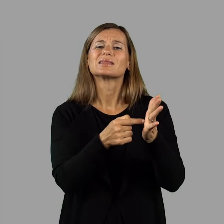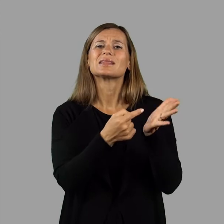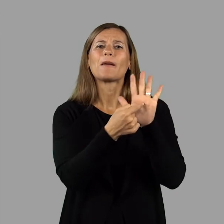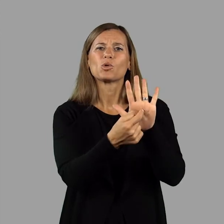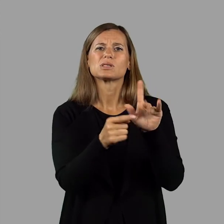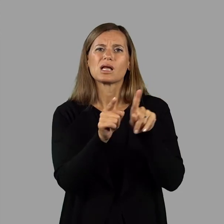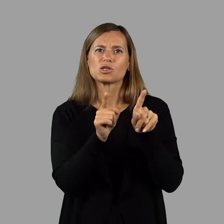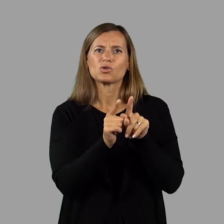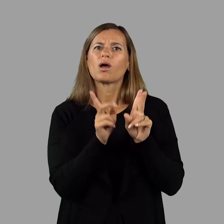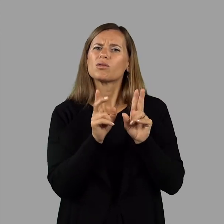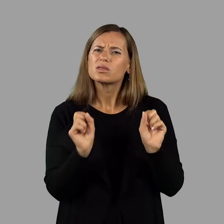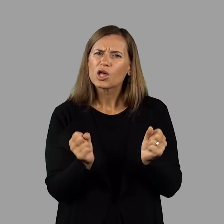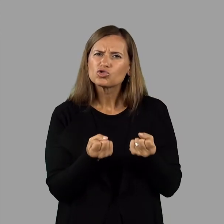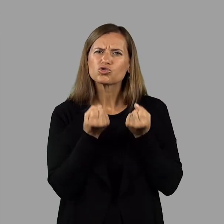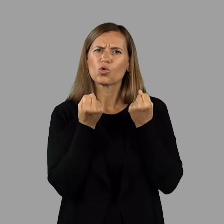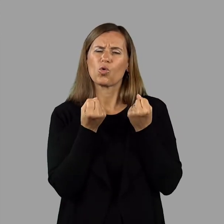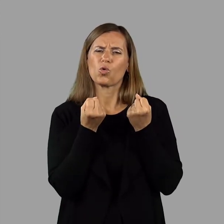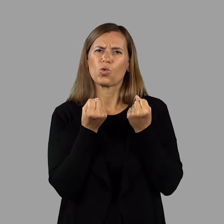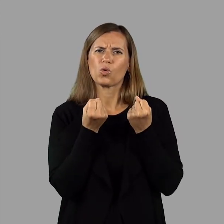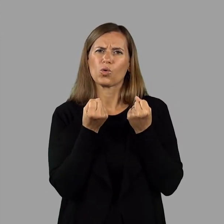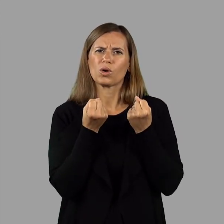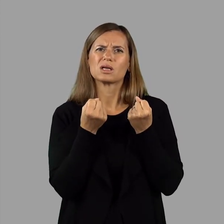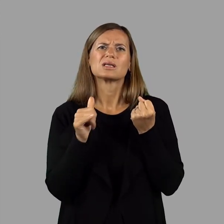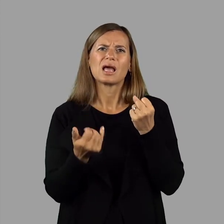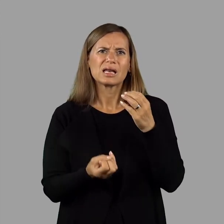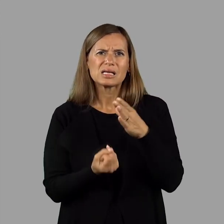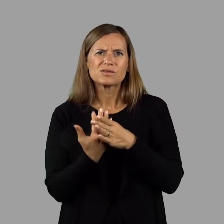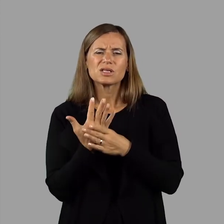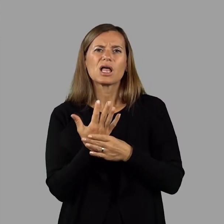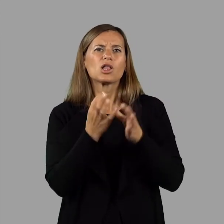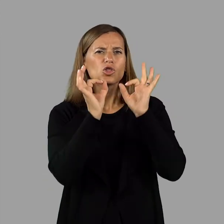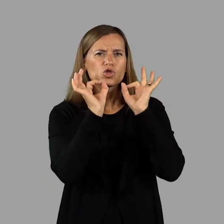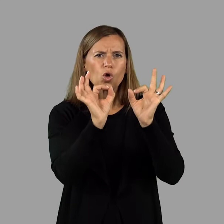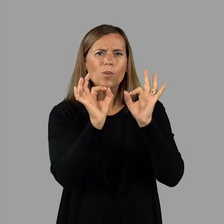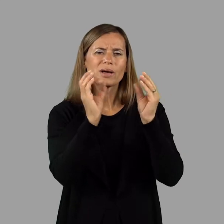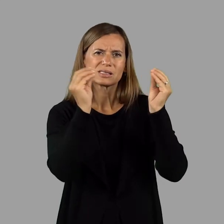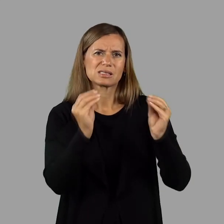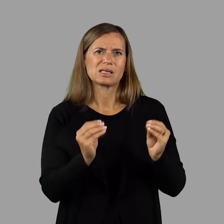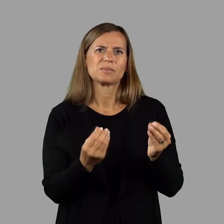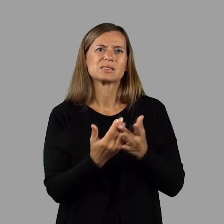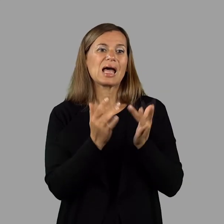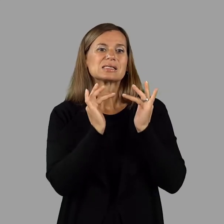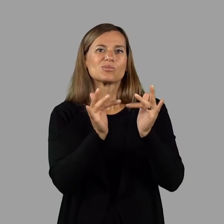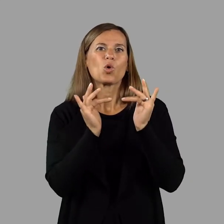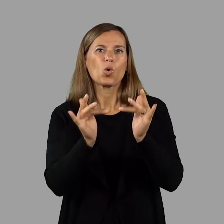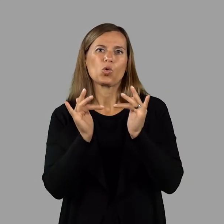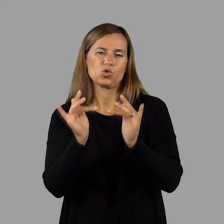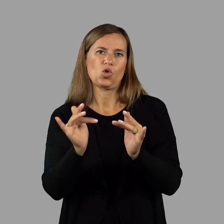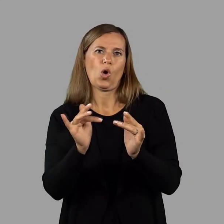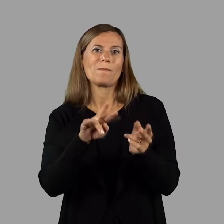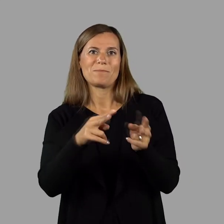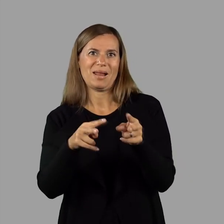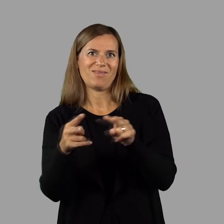demonstracija tudi, kako težko je v resnici razviti dober sistem za simultano